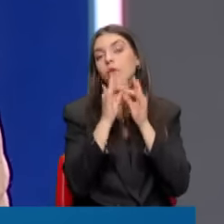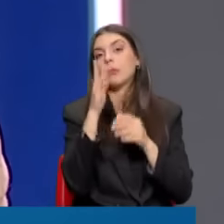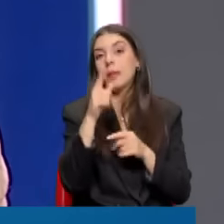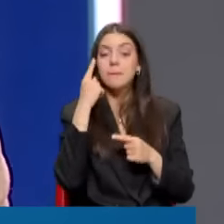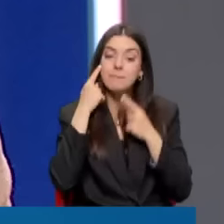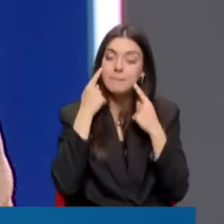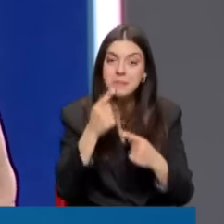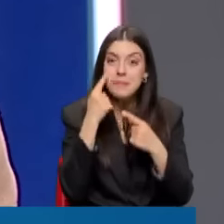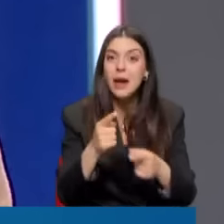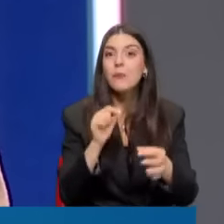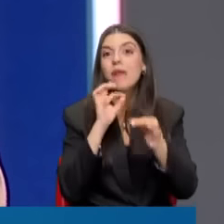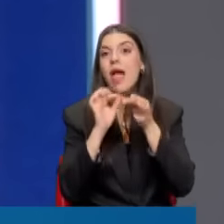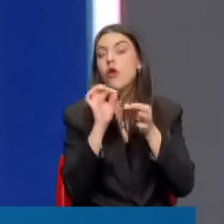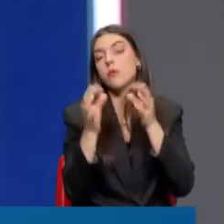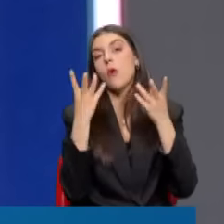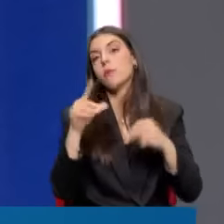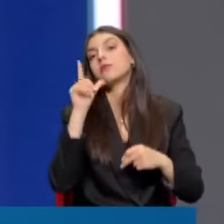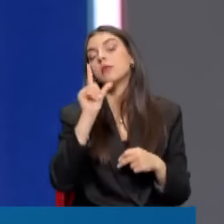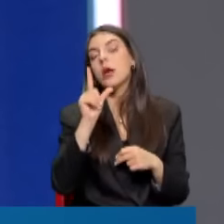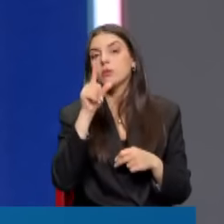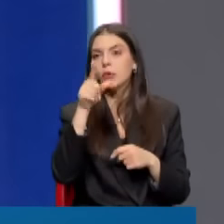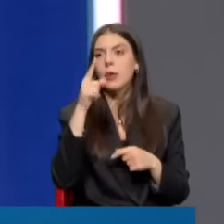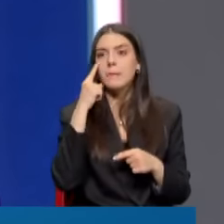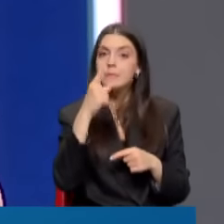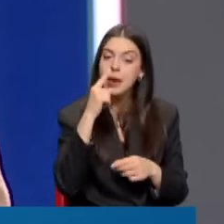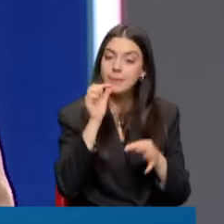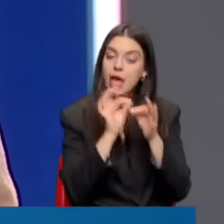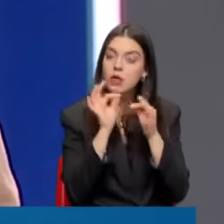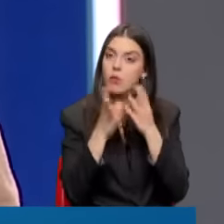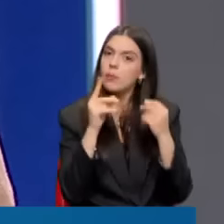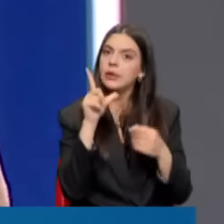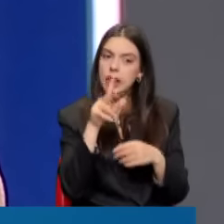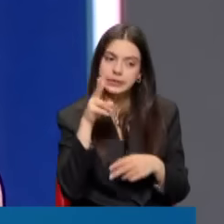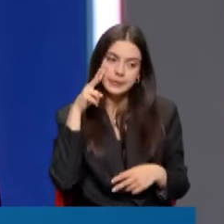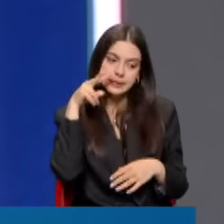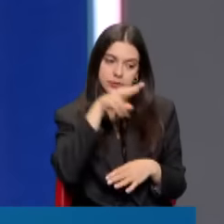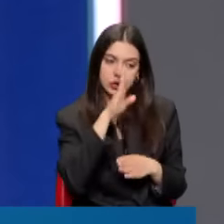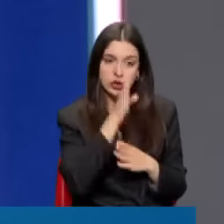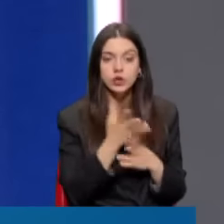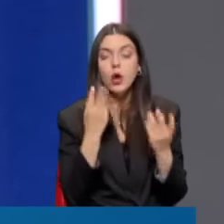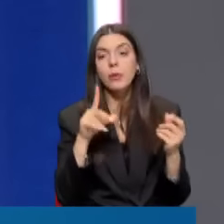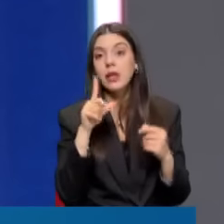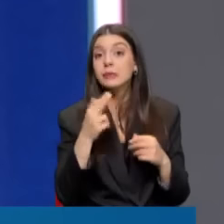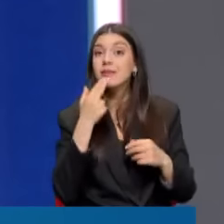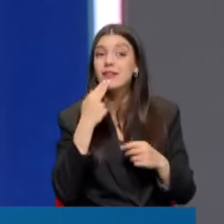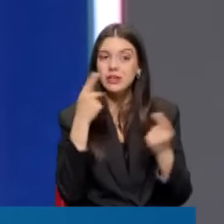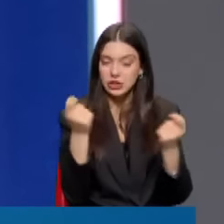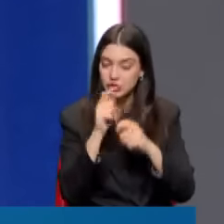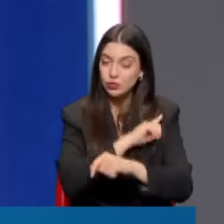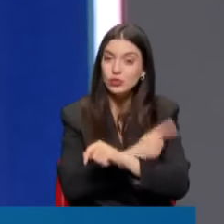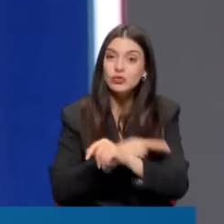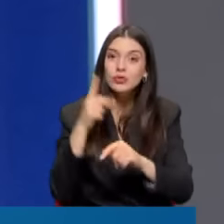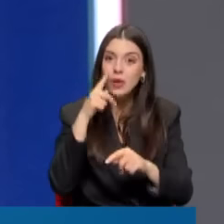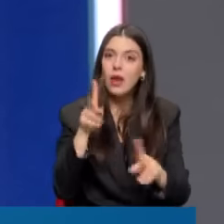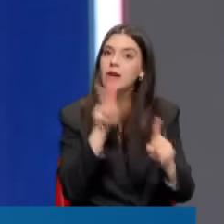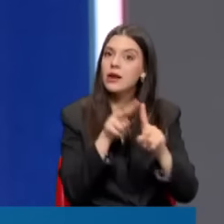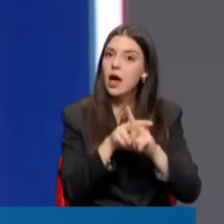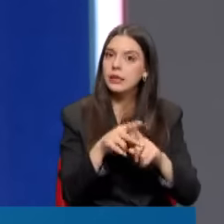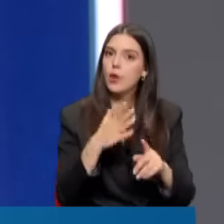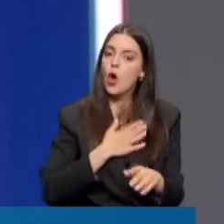ekonomisi yaratması lazım O bakım ekonomisini yaratırken de vizyoner yaklaşması lazım kadının iş gücüne katılımının önünü açacak